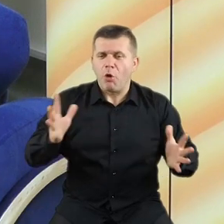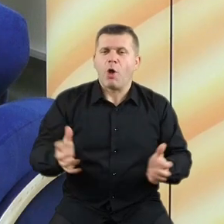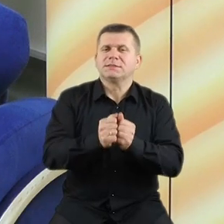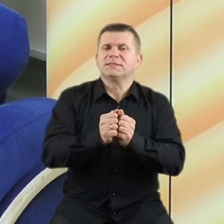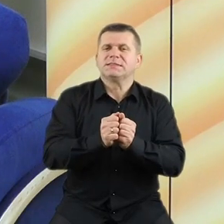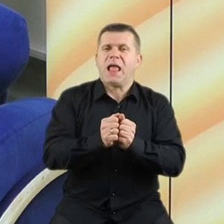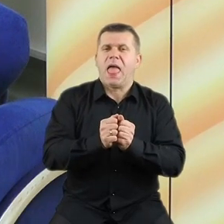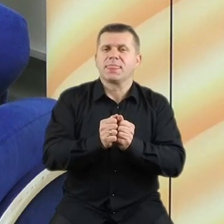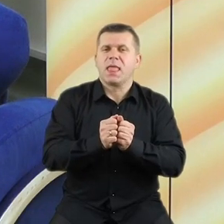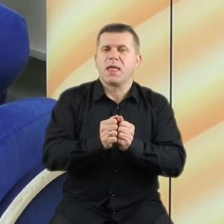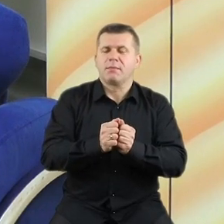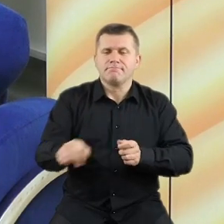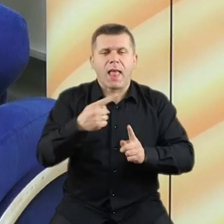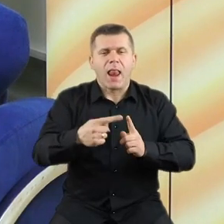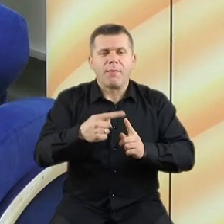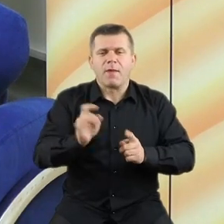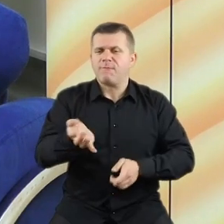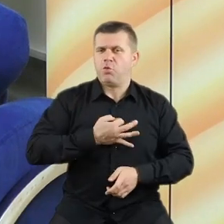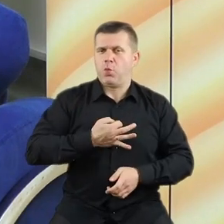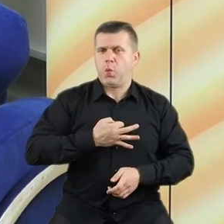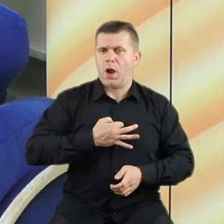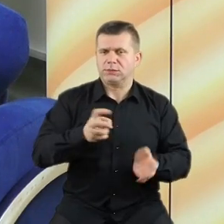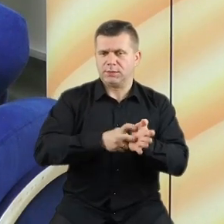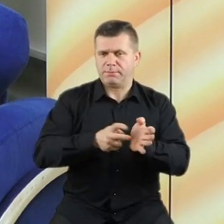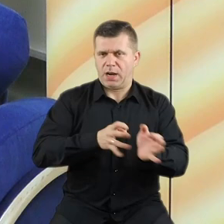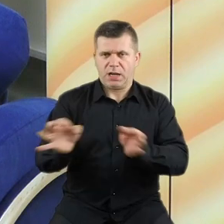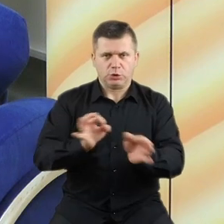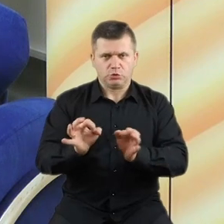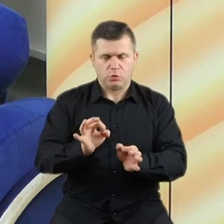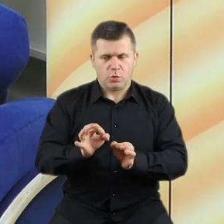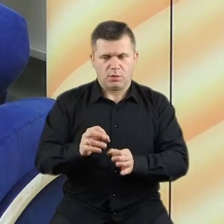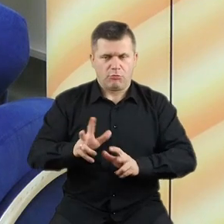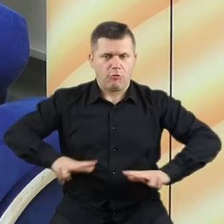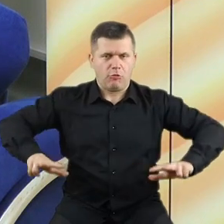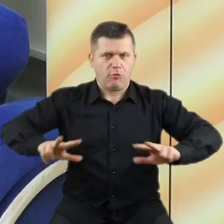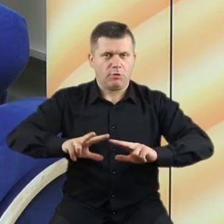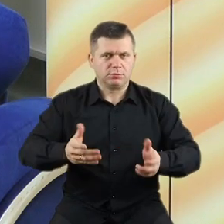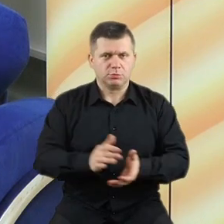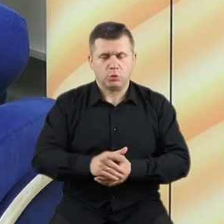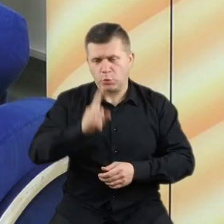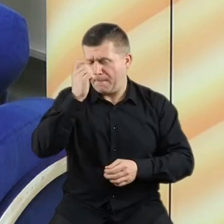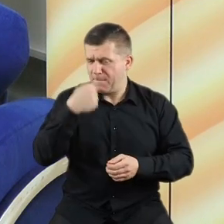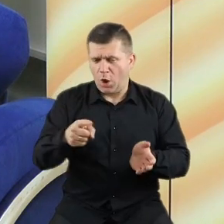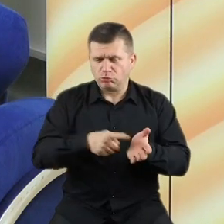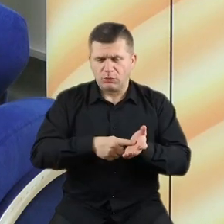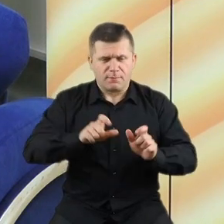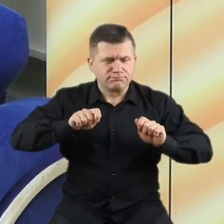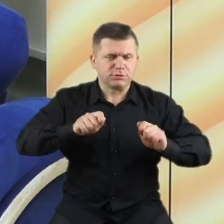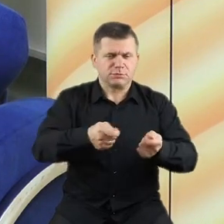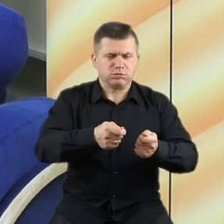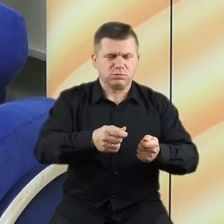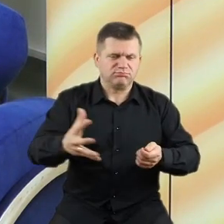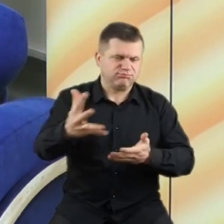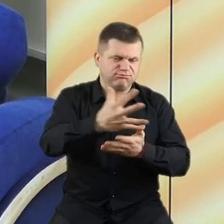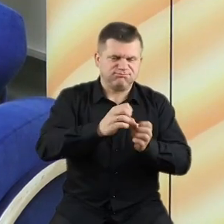odzyskanych, jako element własnej, brakującej historii rodzinnej. Ludzie bardzo często, którzy przymusowo zostali